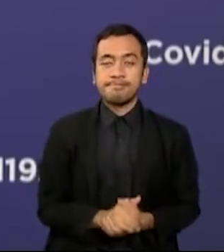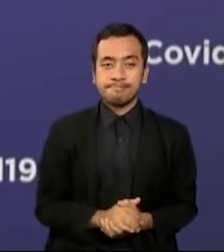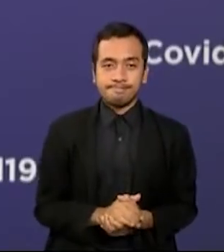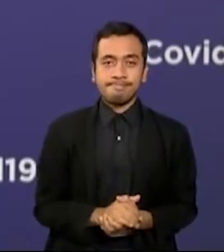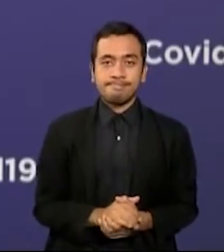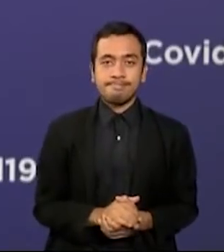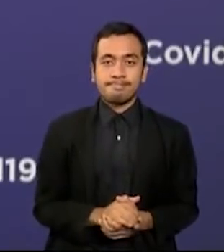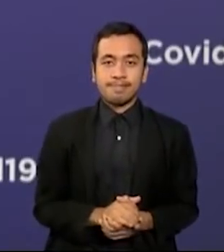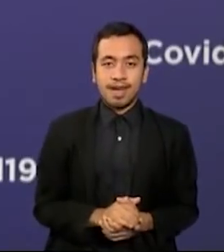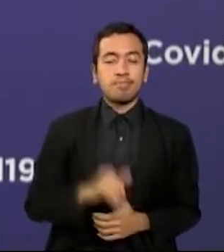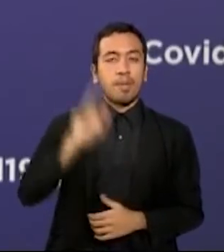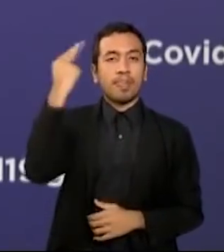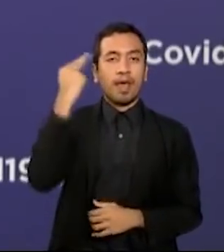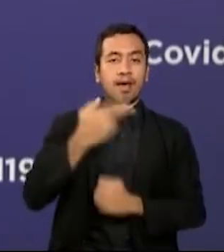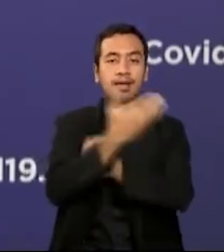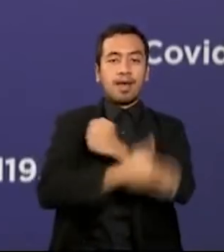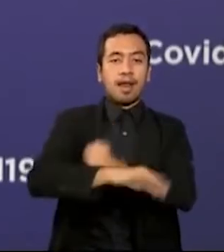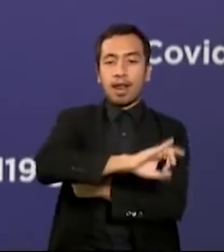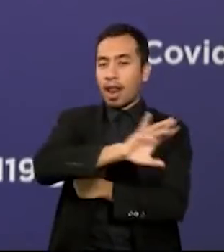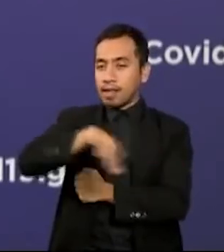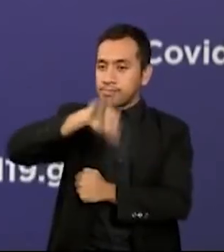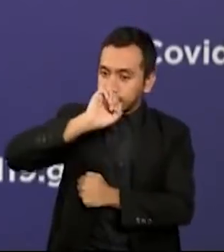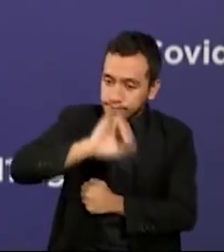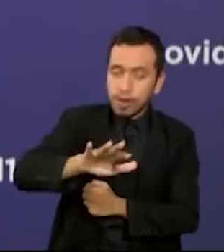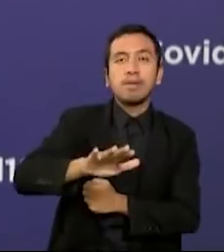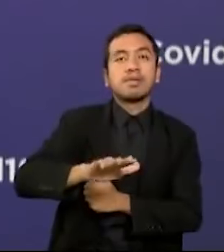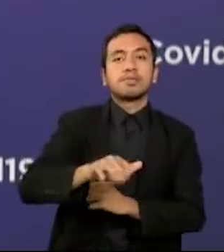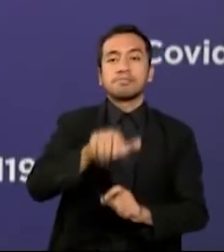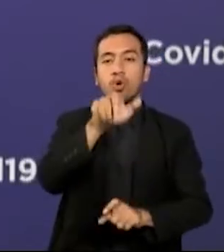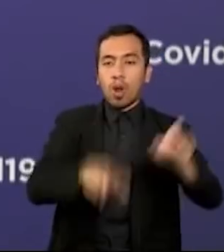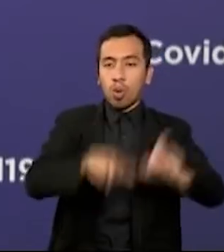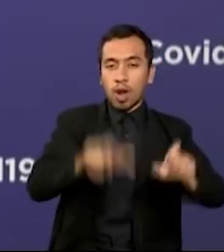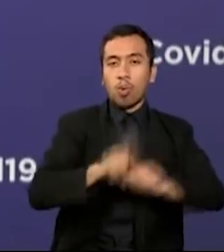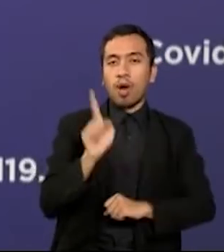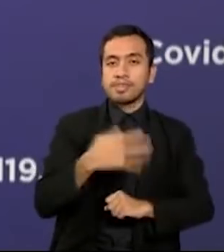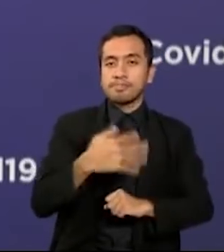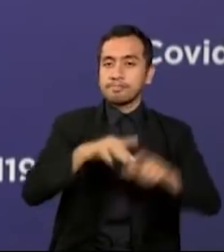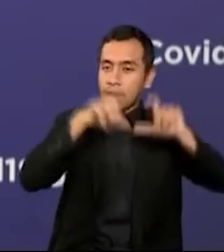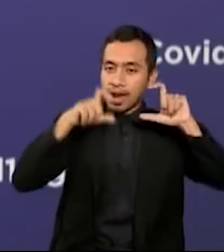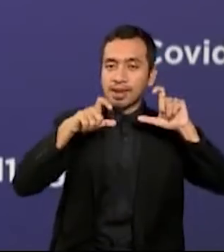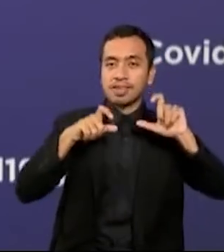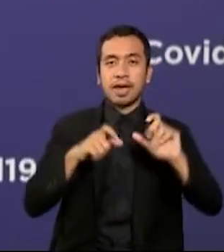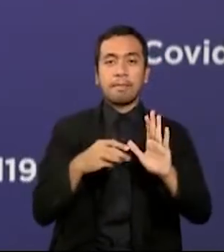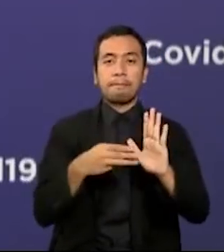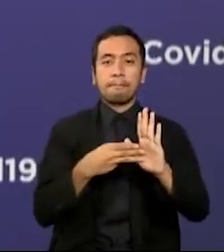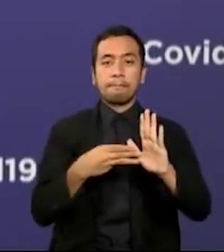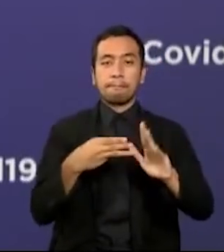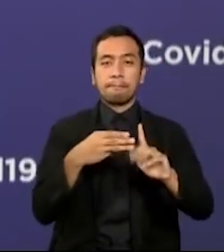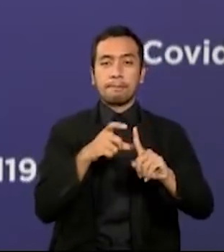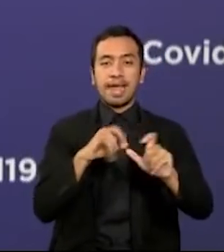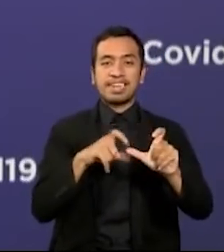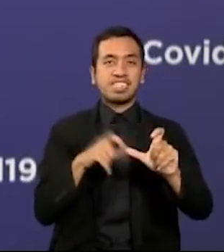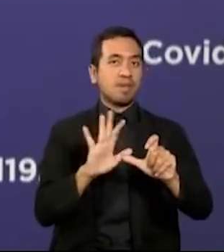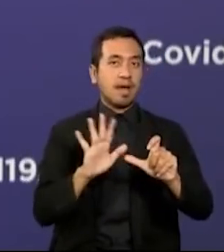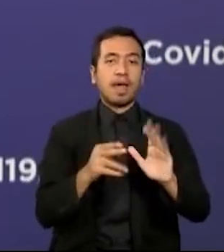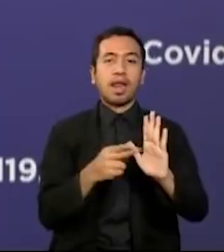masyarakat umum untuk mengenakan masker non-medis dalam situasi dan keadaan tertentu. Hal ini sebagai bagian